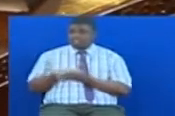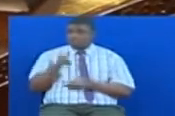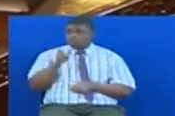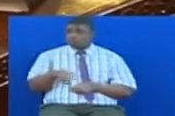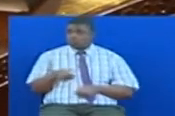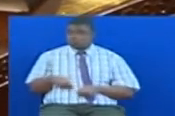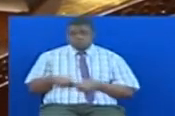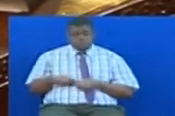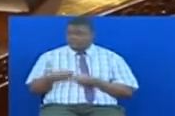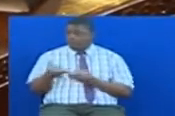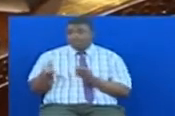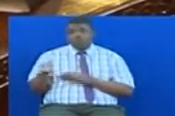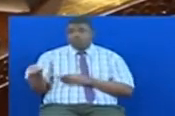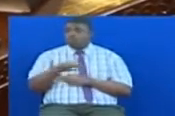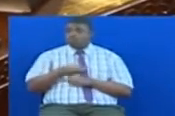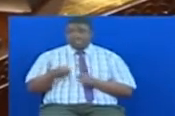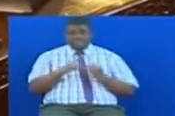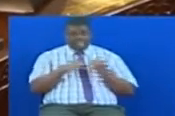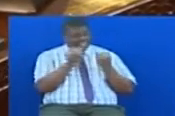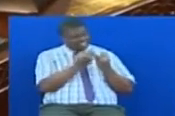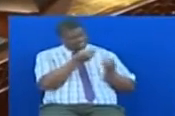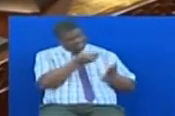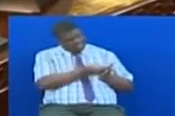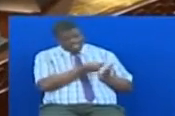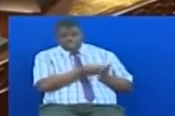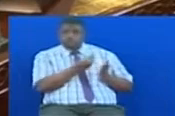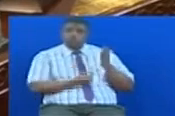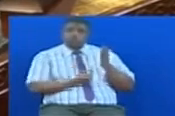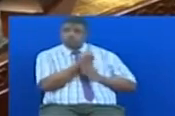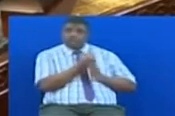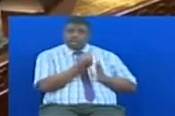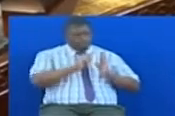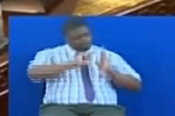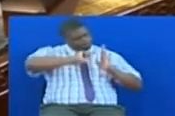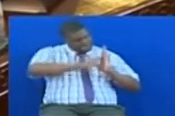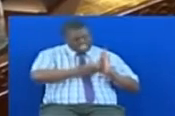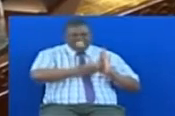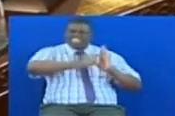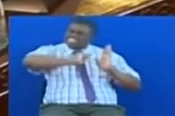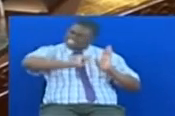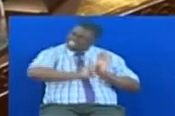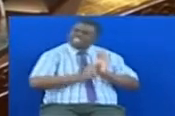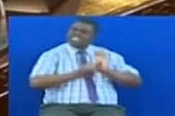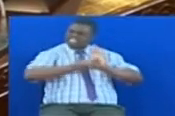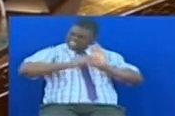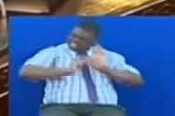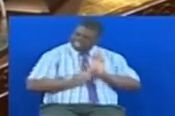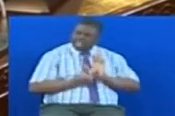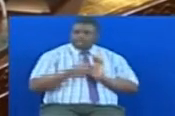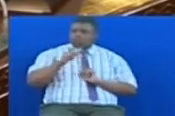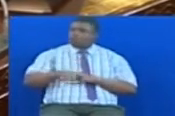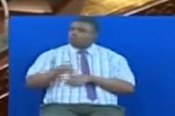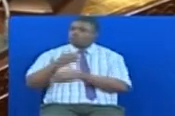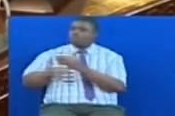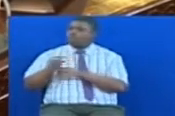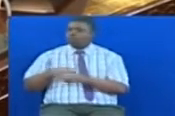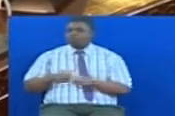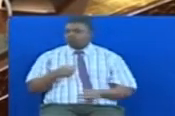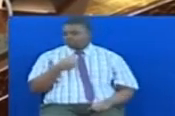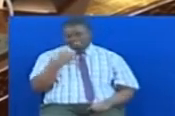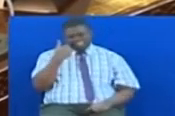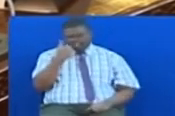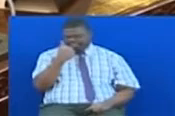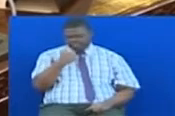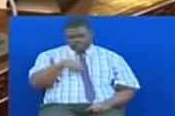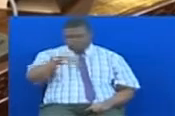kukopesheka katika maeneo haya ya taasisi za fedha kulingana na masharti kwamba yalikuwa ni magumu na ambayo wao walikuwa hawayawezi.